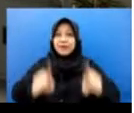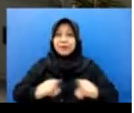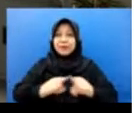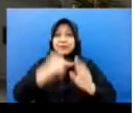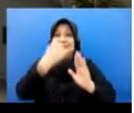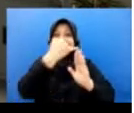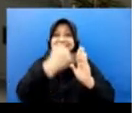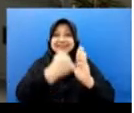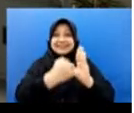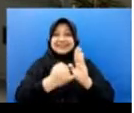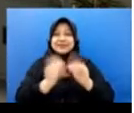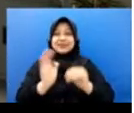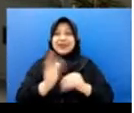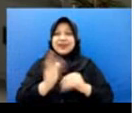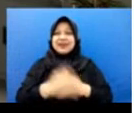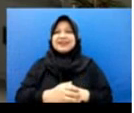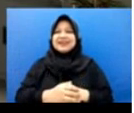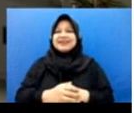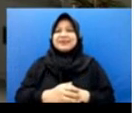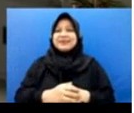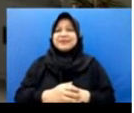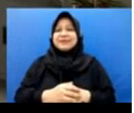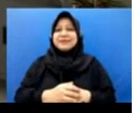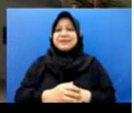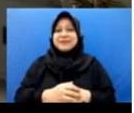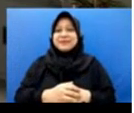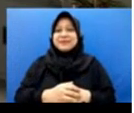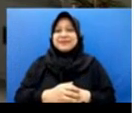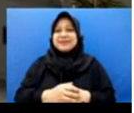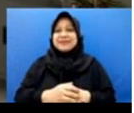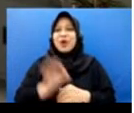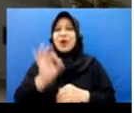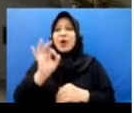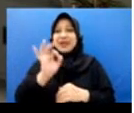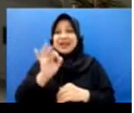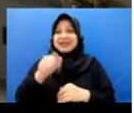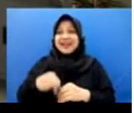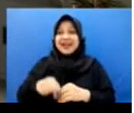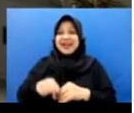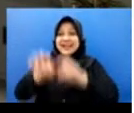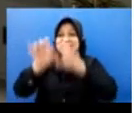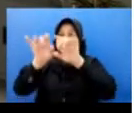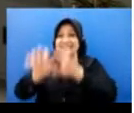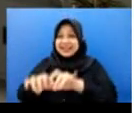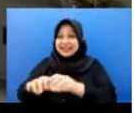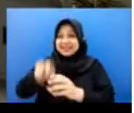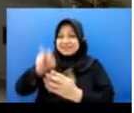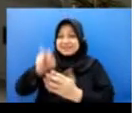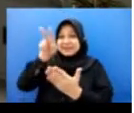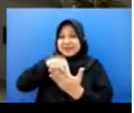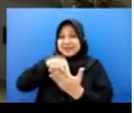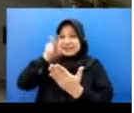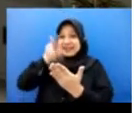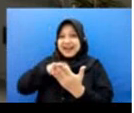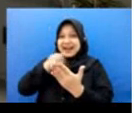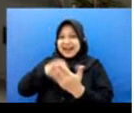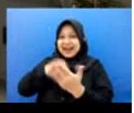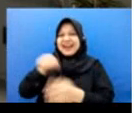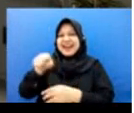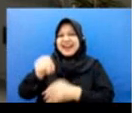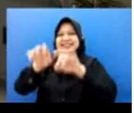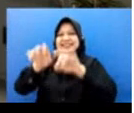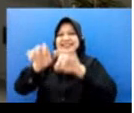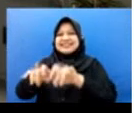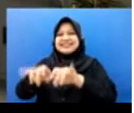Oh masih mau aku Bapak dan Ibu, oke saya sambil membaca chat juga nih. Ada yang juga menjawab di chat, Bapak dan Ibu jangan menjawab di